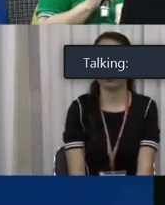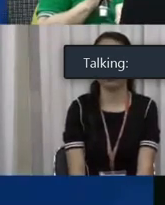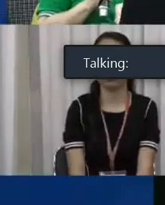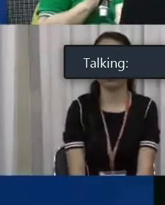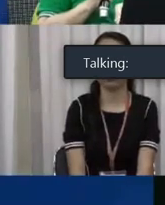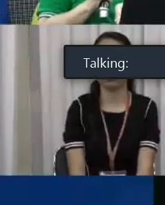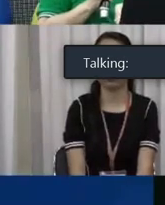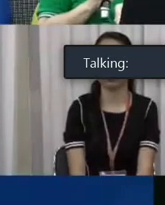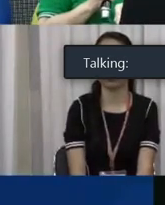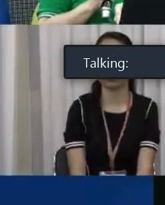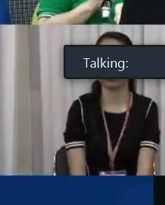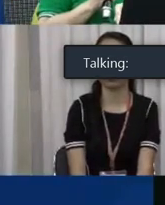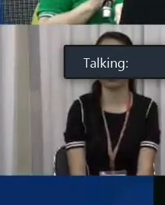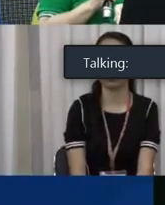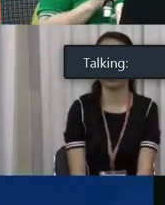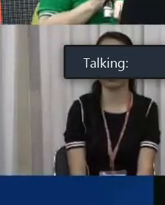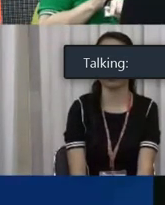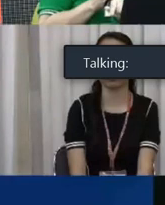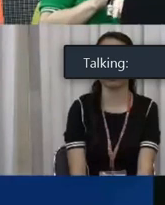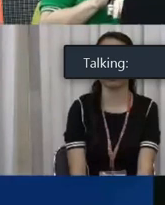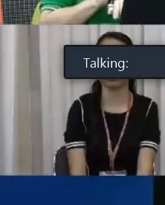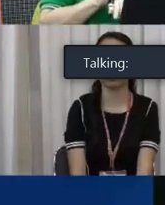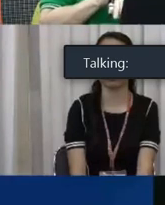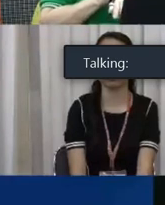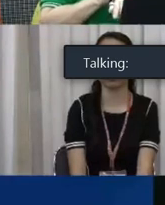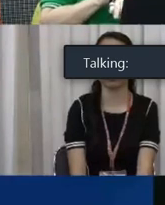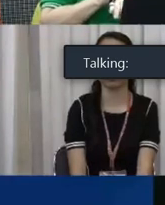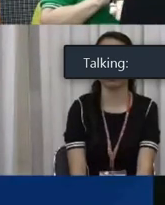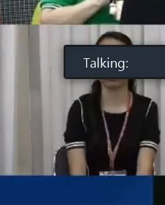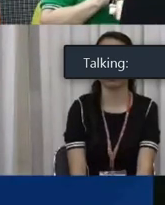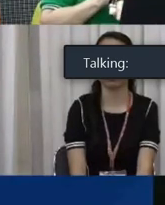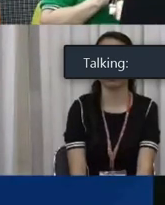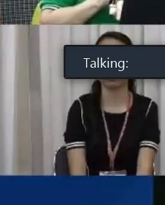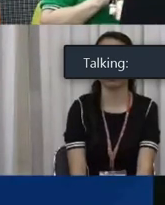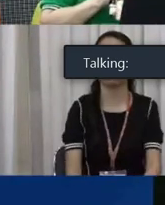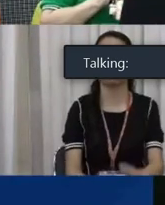government para pod nga naamoy chance nga ma-promote.